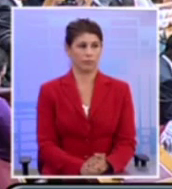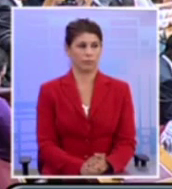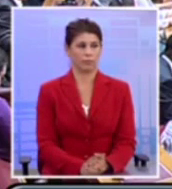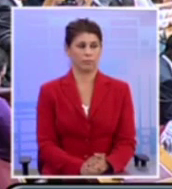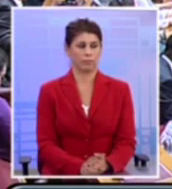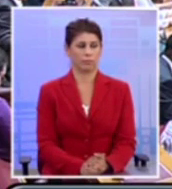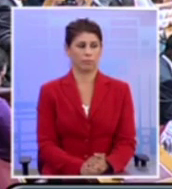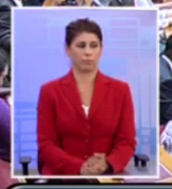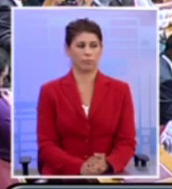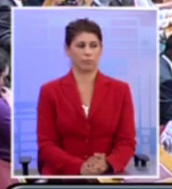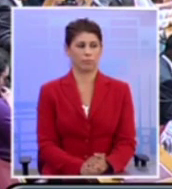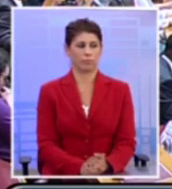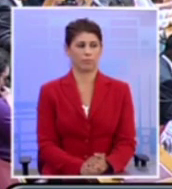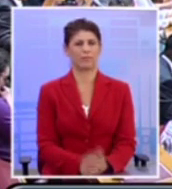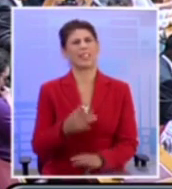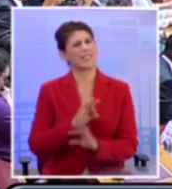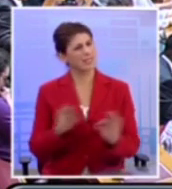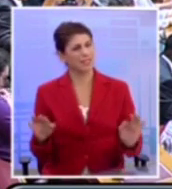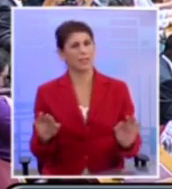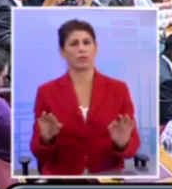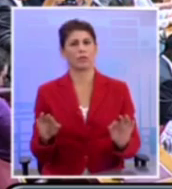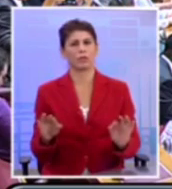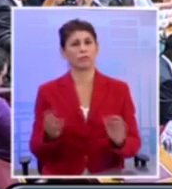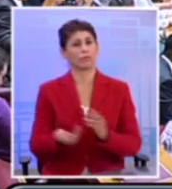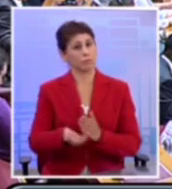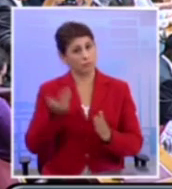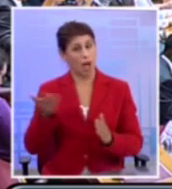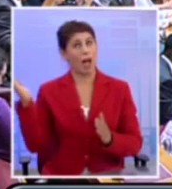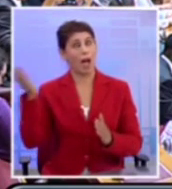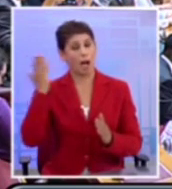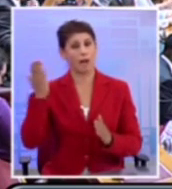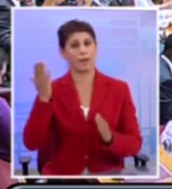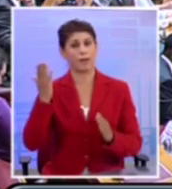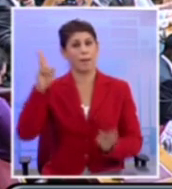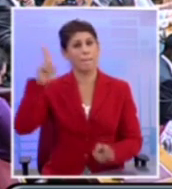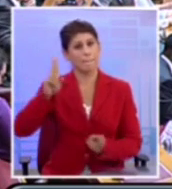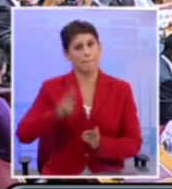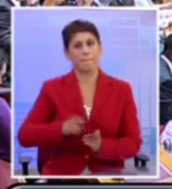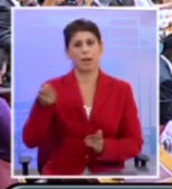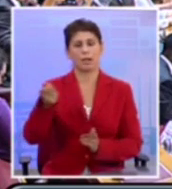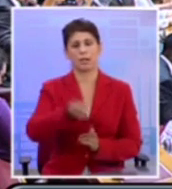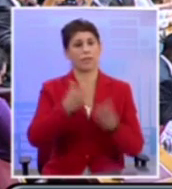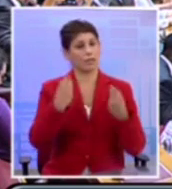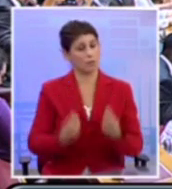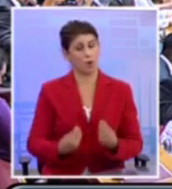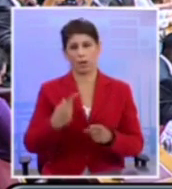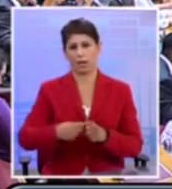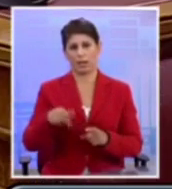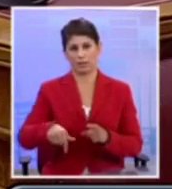Δεν υπάρχει καμιά αμφιβολία ότι με μια έγκαιρη αναδιάσωση του χρέους θα ήταν καλύτερη η Ελλάδα